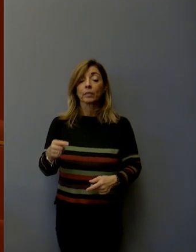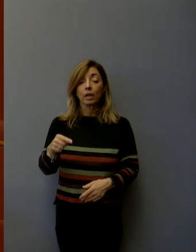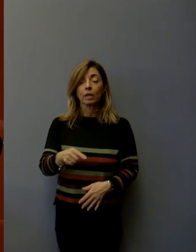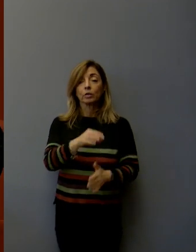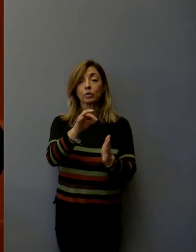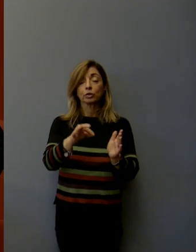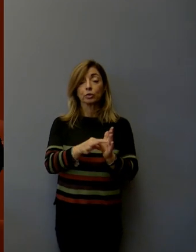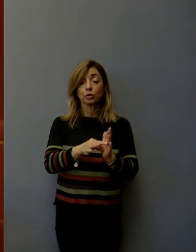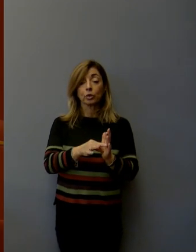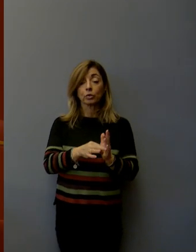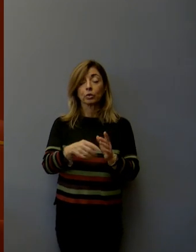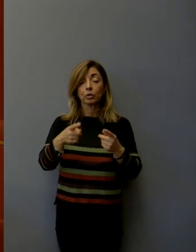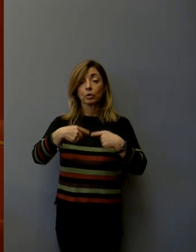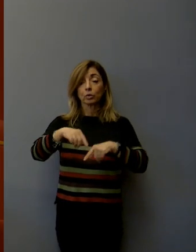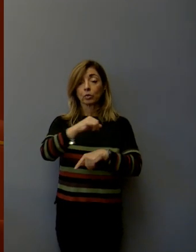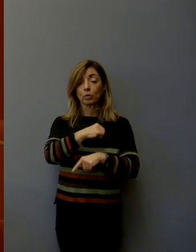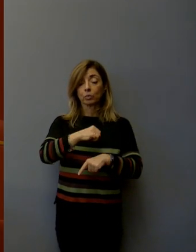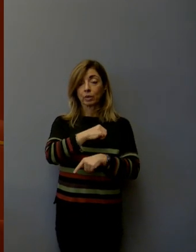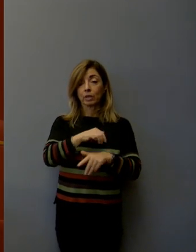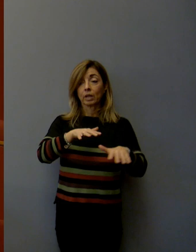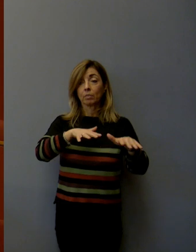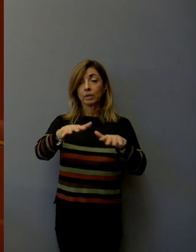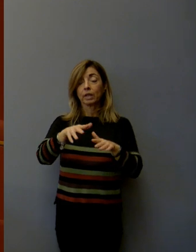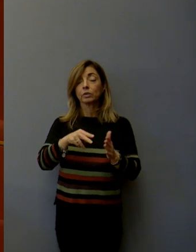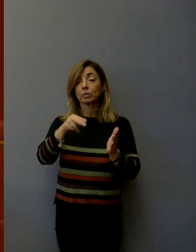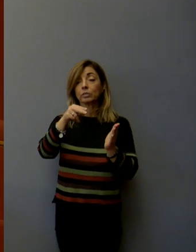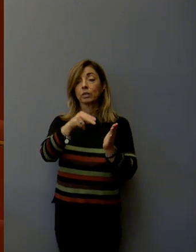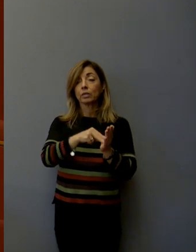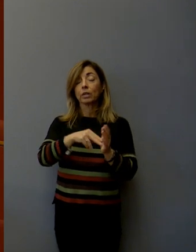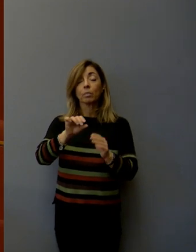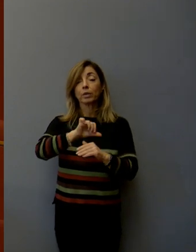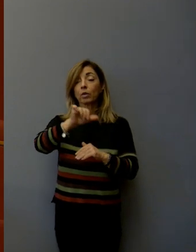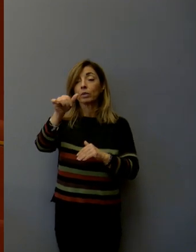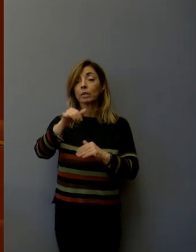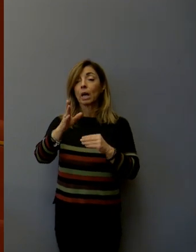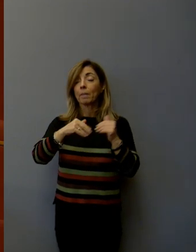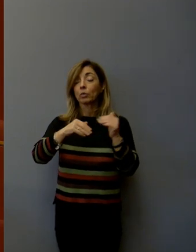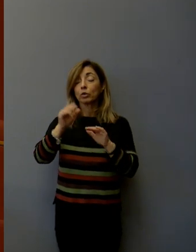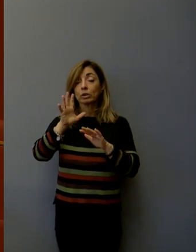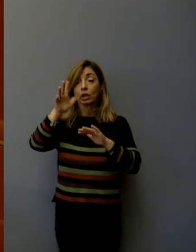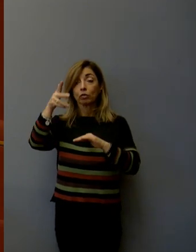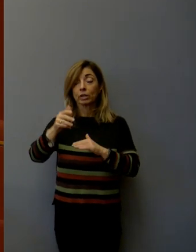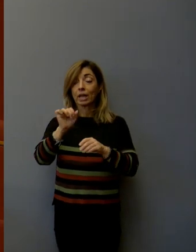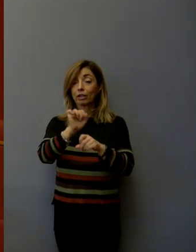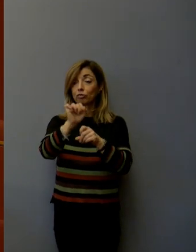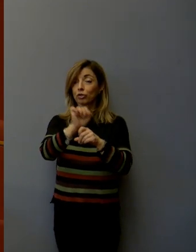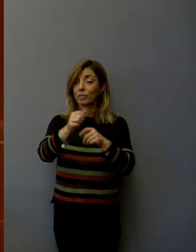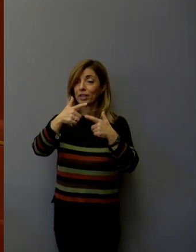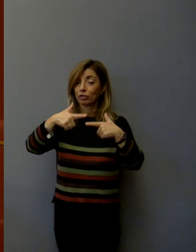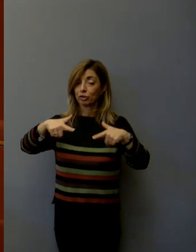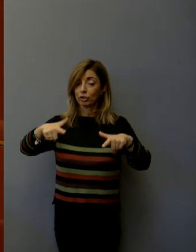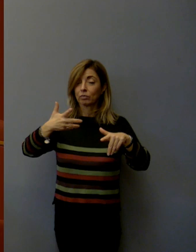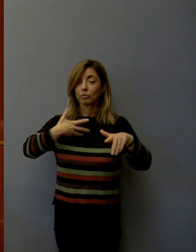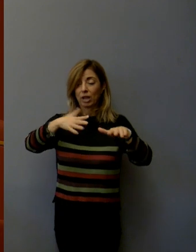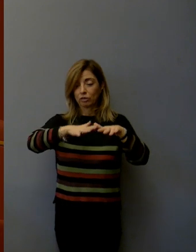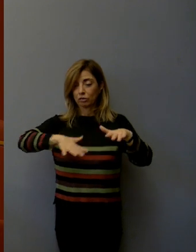preso atto che l'amministrazione ha indicato tra le priorità la manutenzione straordinaria dei cimiteri cittadini caratterizzati da ampie